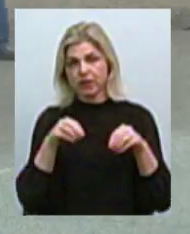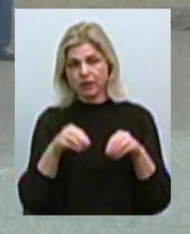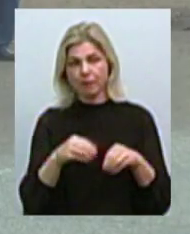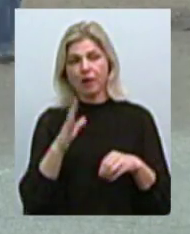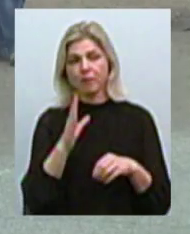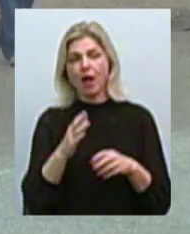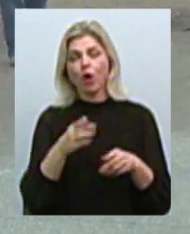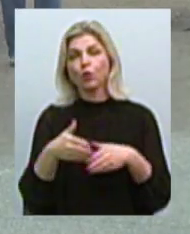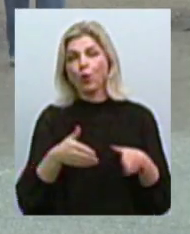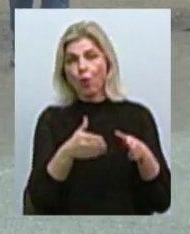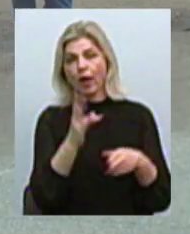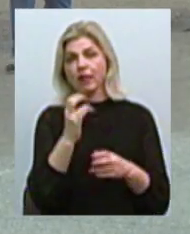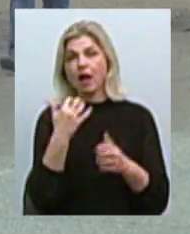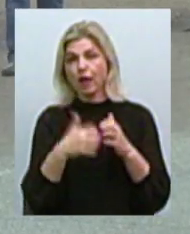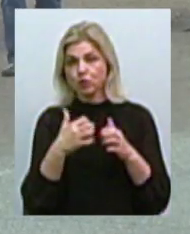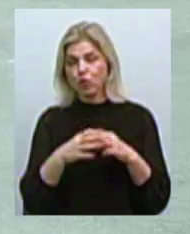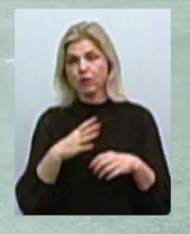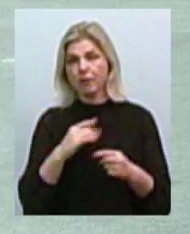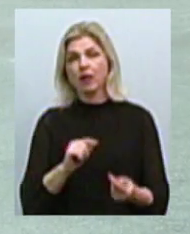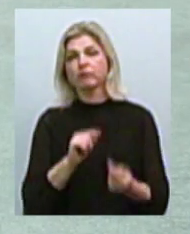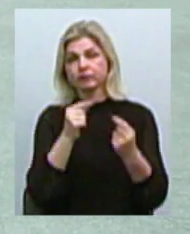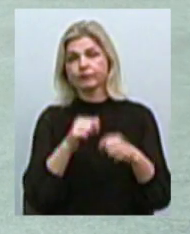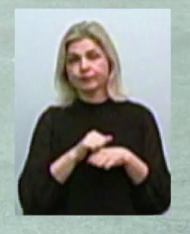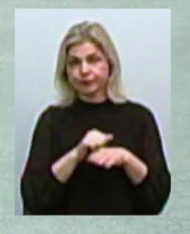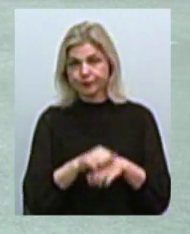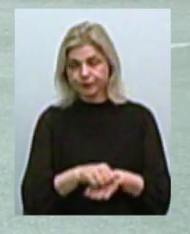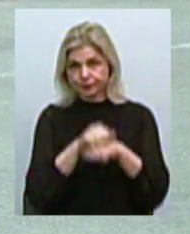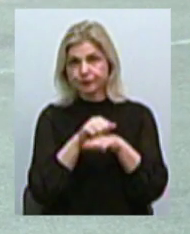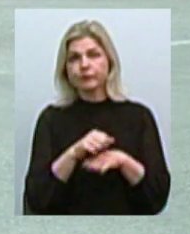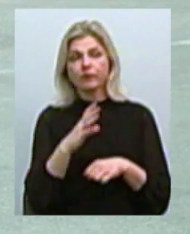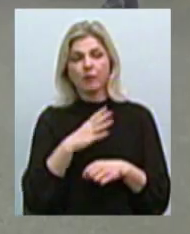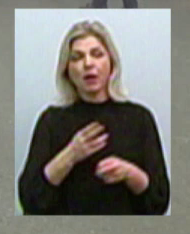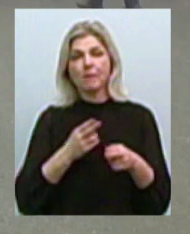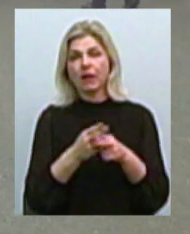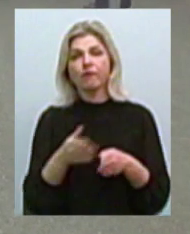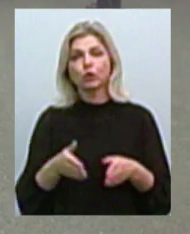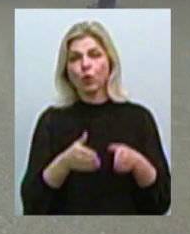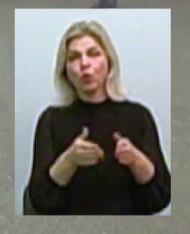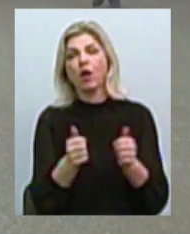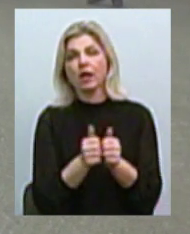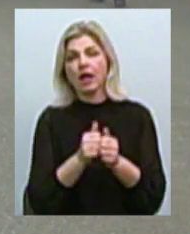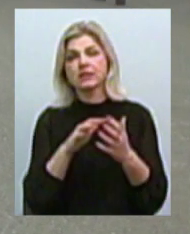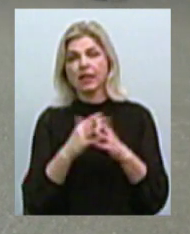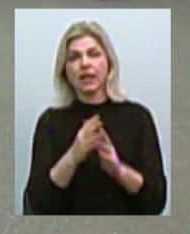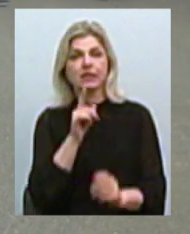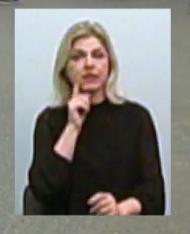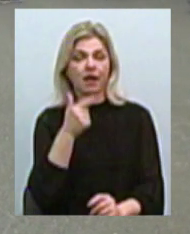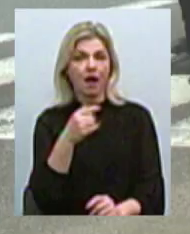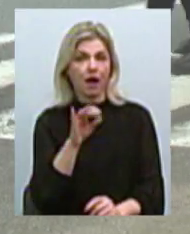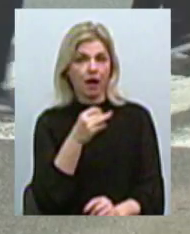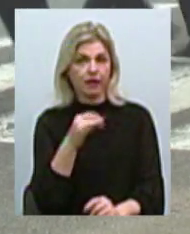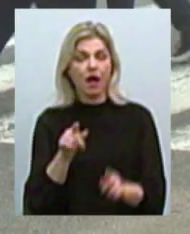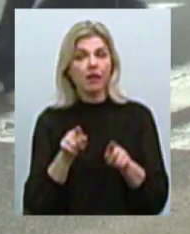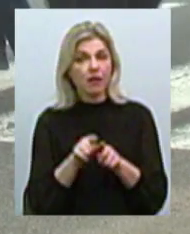акція протесту. Її організували члени Всеукраїнської аграрної ради, які перекривали ділянку траси поблизу села Зелене. Таким чином